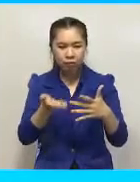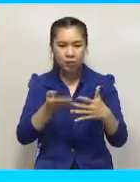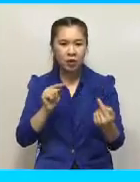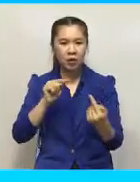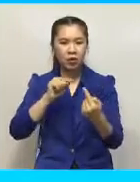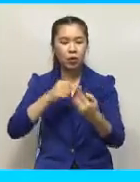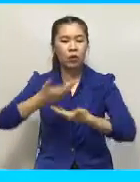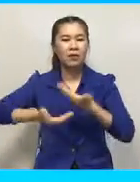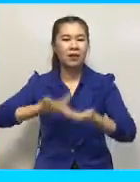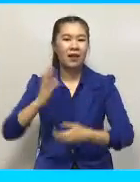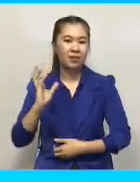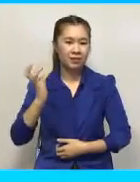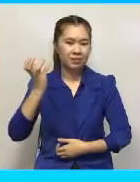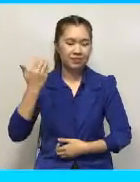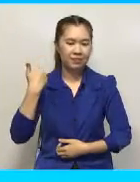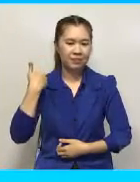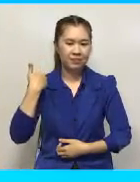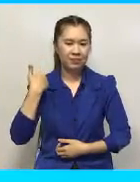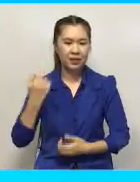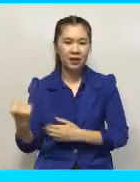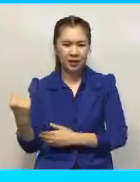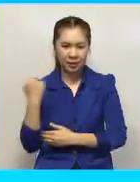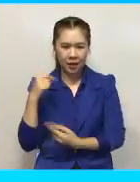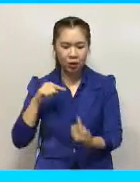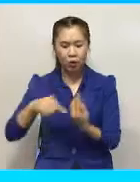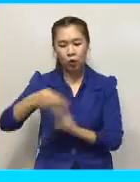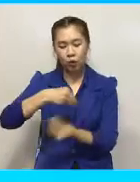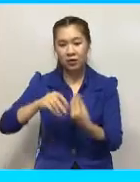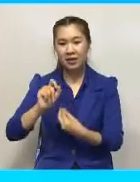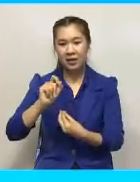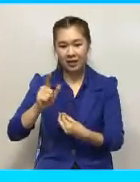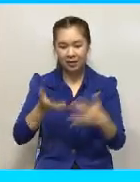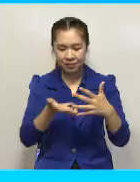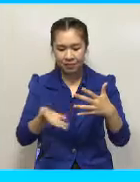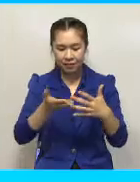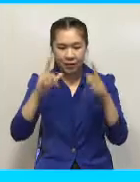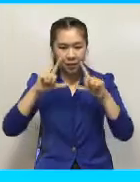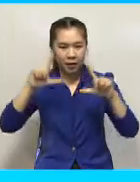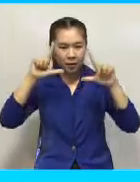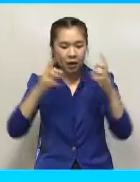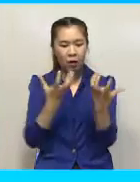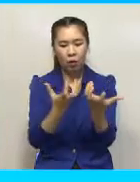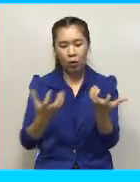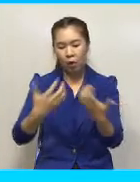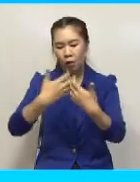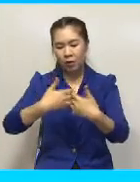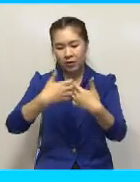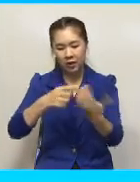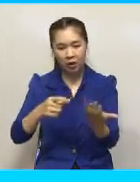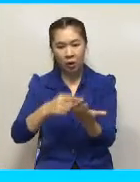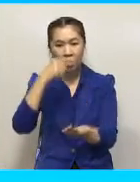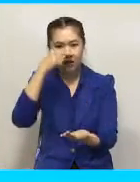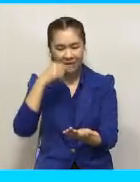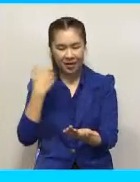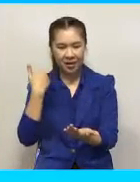การของตลาดในต่างประเทศและเสริมความแข็งแกร่งทางธุรกิจยกระดับภาพลักษณ์สินค้าและอุตสาหกรรมซอฟต์แวร์ของ